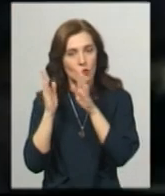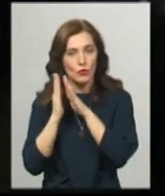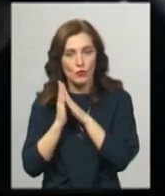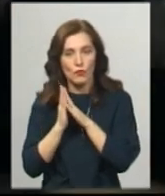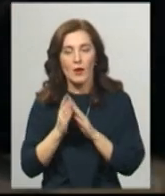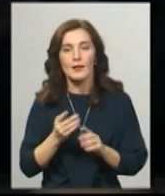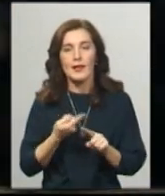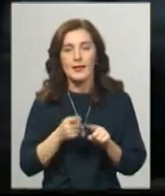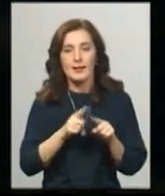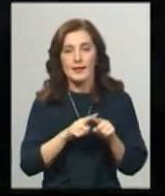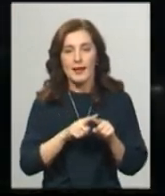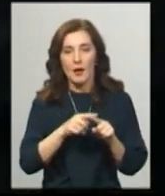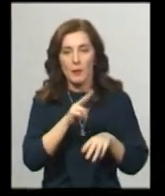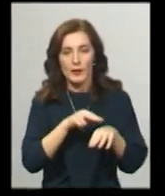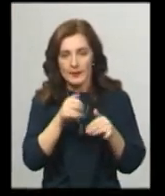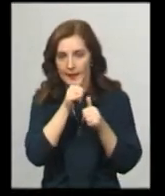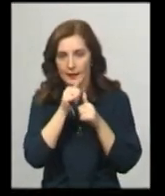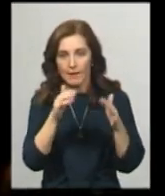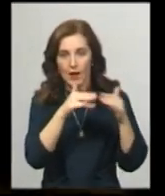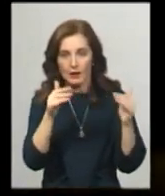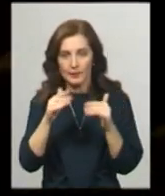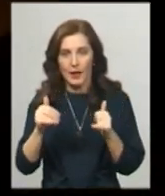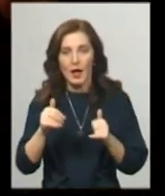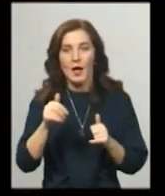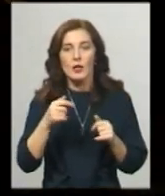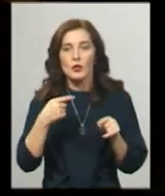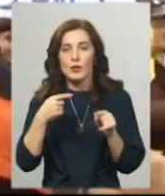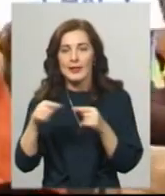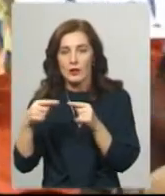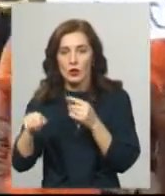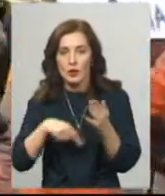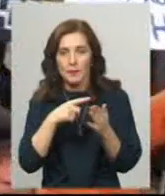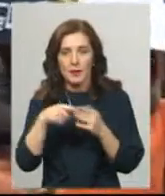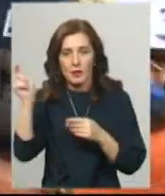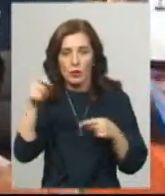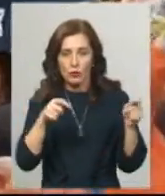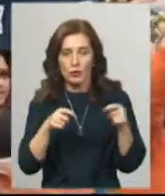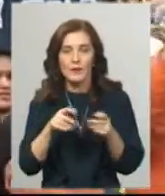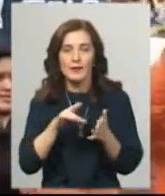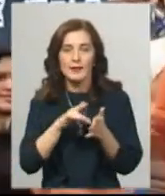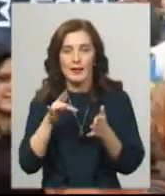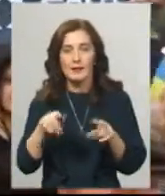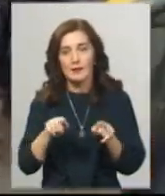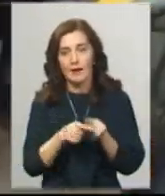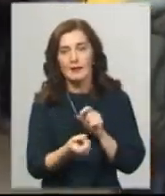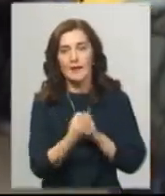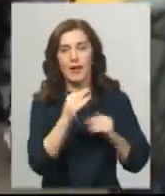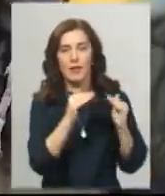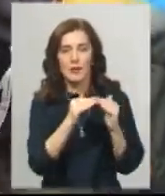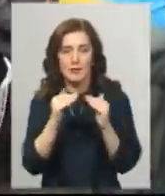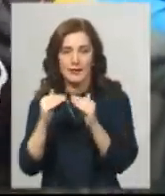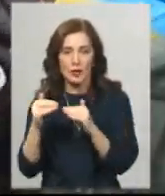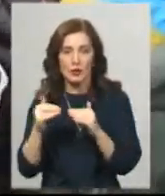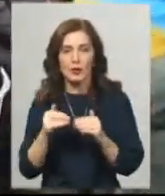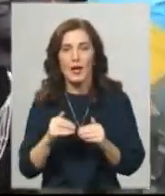це й спричинило перші сутички. До Києва підтягуються люди з інших міст України. Наметове містечко в центрі таки з'являється. Таборяться там